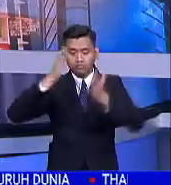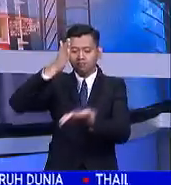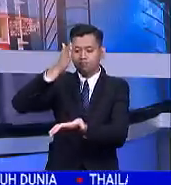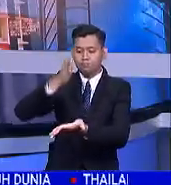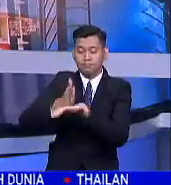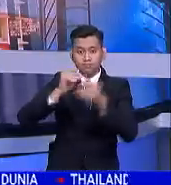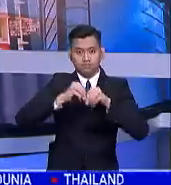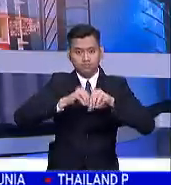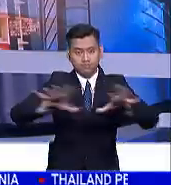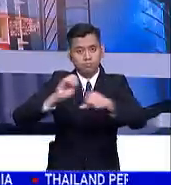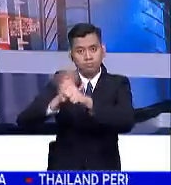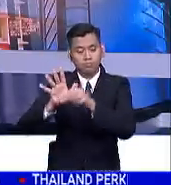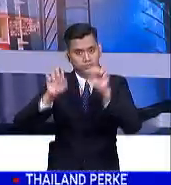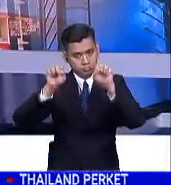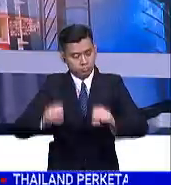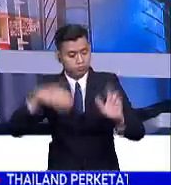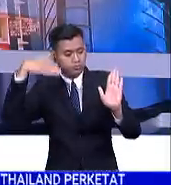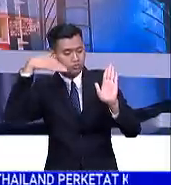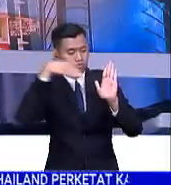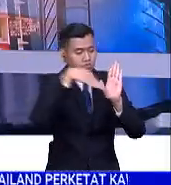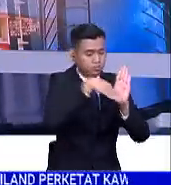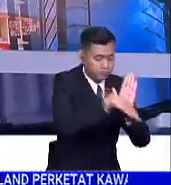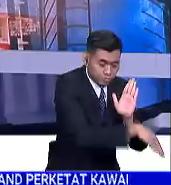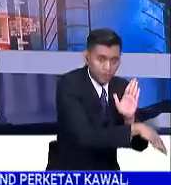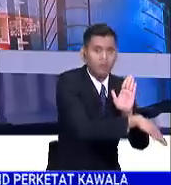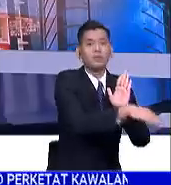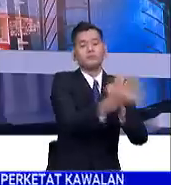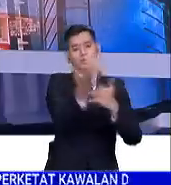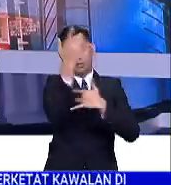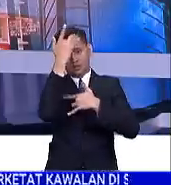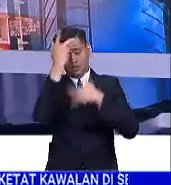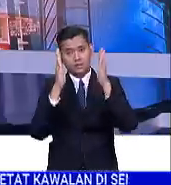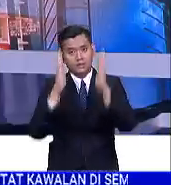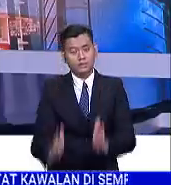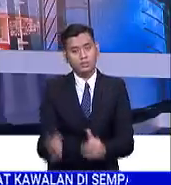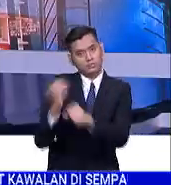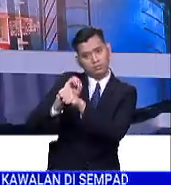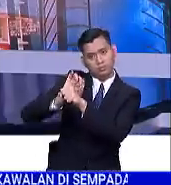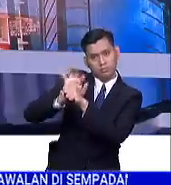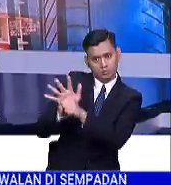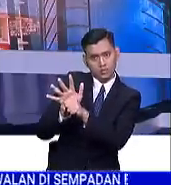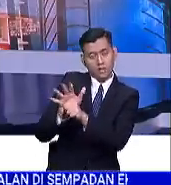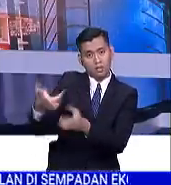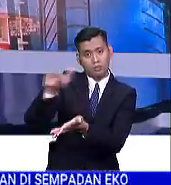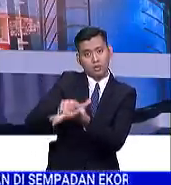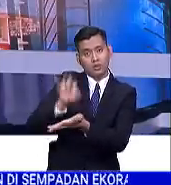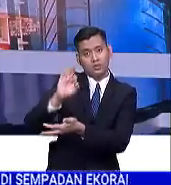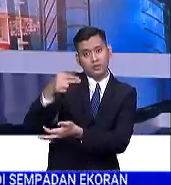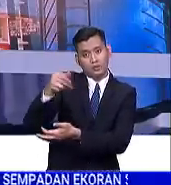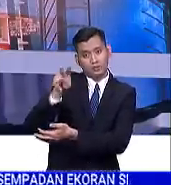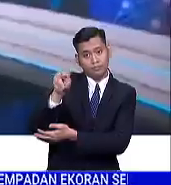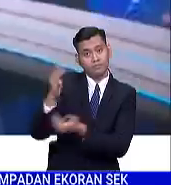memutuskan rantaian dan melandaikan lengkuk jangkitan COVID-19. Laporan Farhana Azwani Ismail.